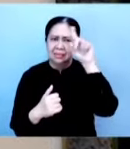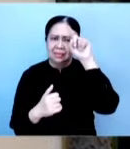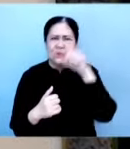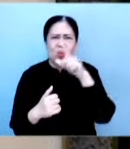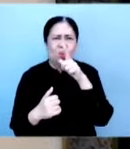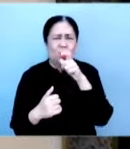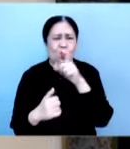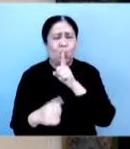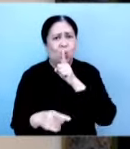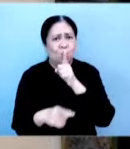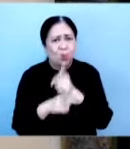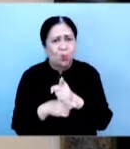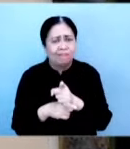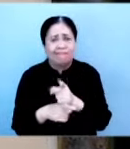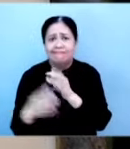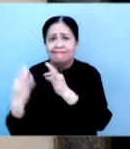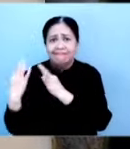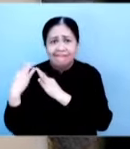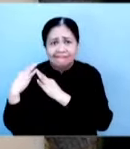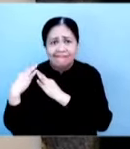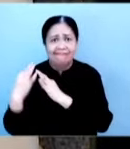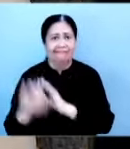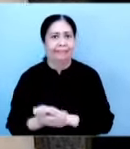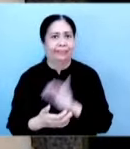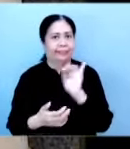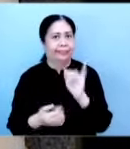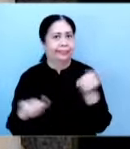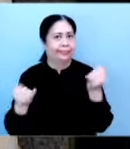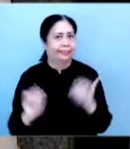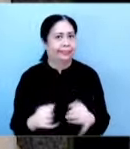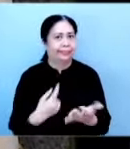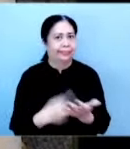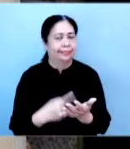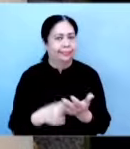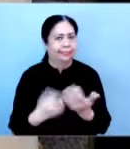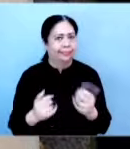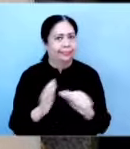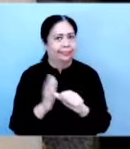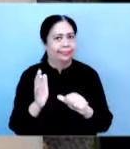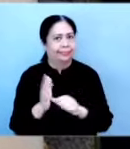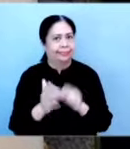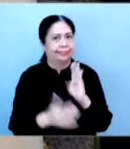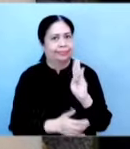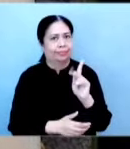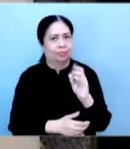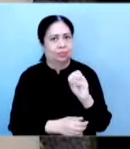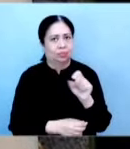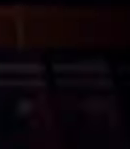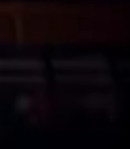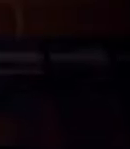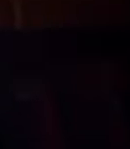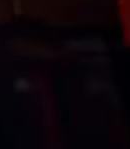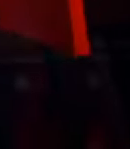nga ba ang may pananagutan yan ang isyung tatalakayin ni Attorney buko sa ligal